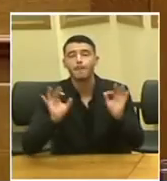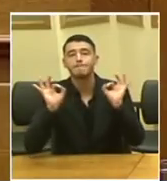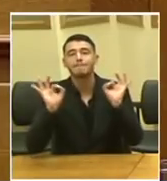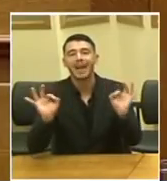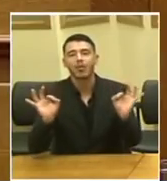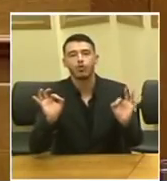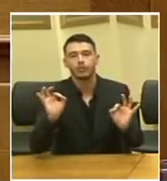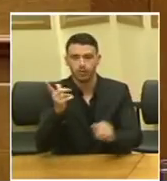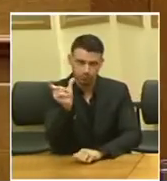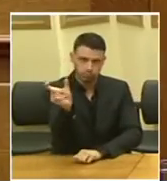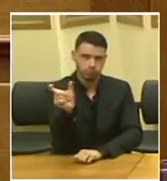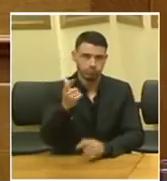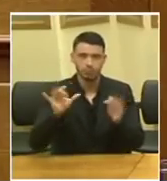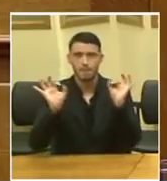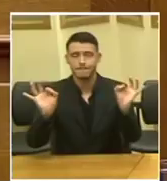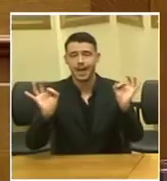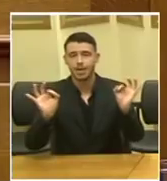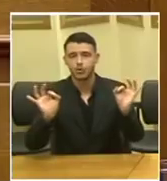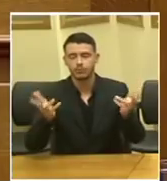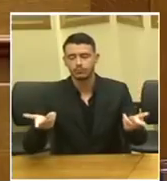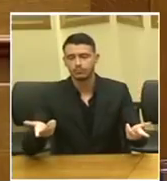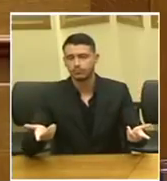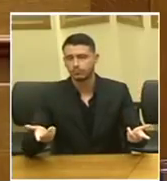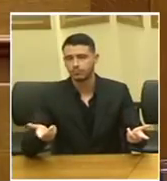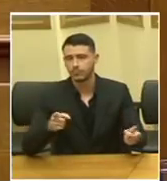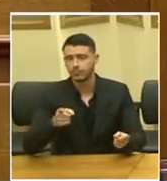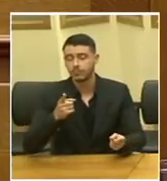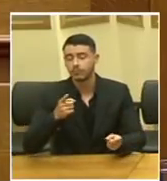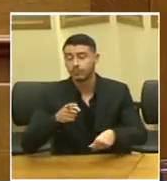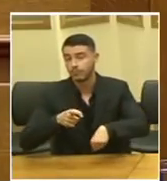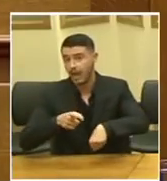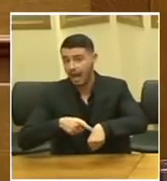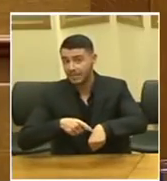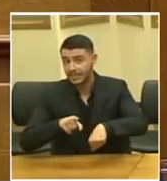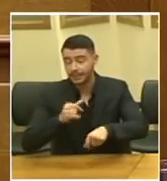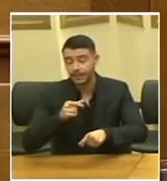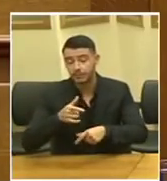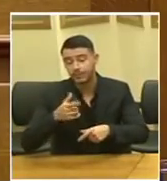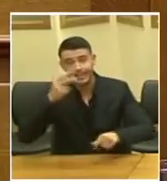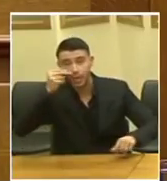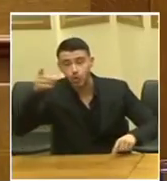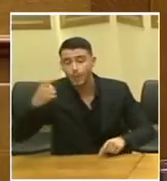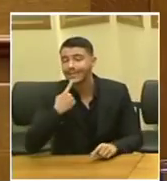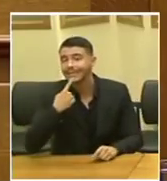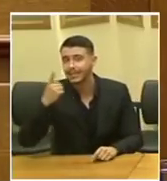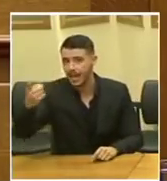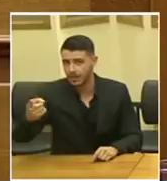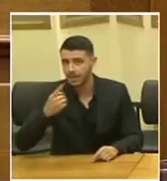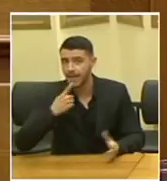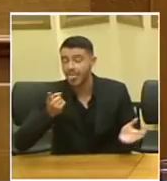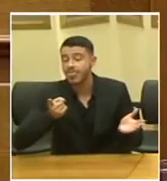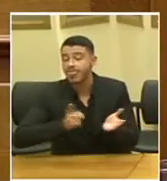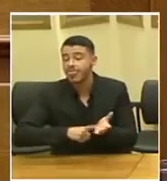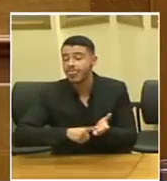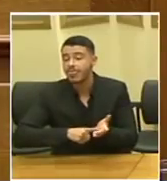Μακεδόνια. Ποιο είναι το σχόλιο που κάνει the second party, δηλαδή τα Σκόπια, ότι δεν πρέπει η άλλη πλευρά να